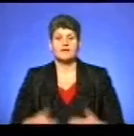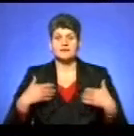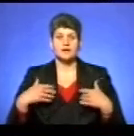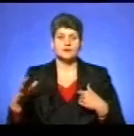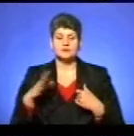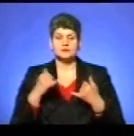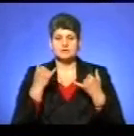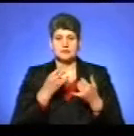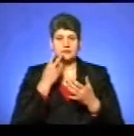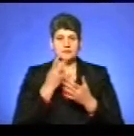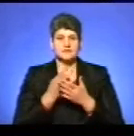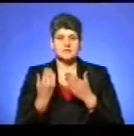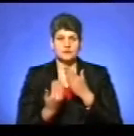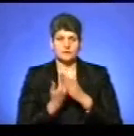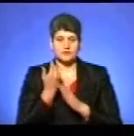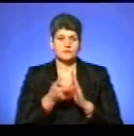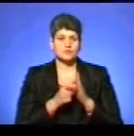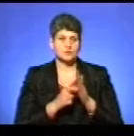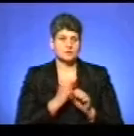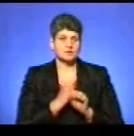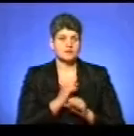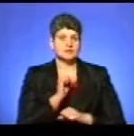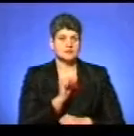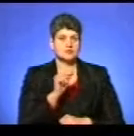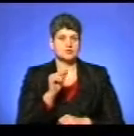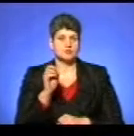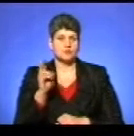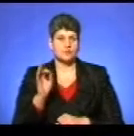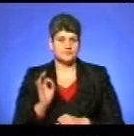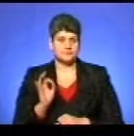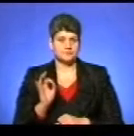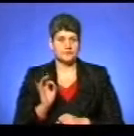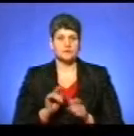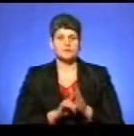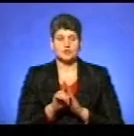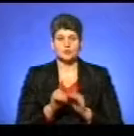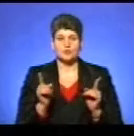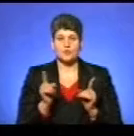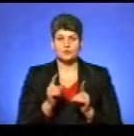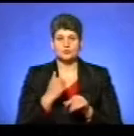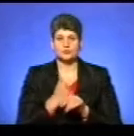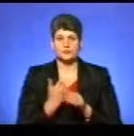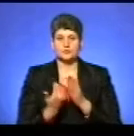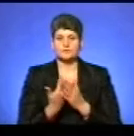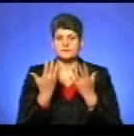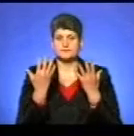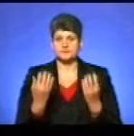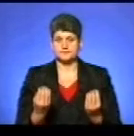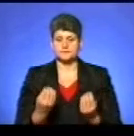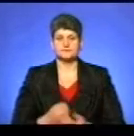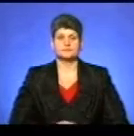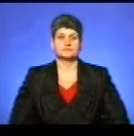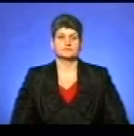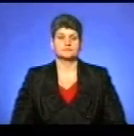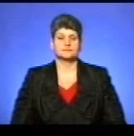вітаюся, хто зараз з нами. Ви дивитесь новини у студії Анастасія Чичко. І спочатку коротко про головні події дня.